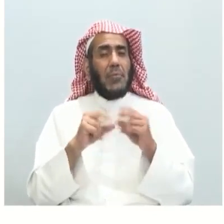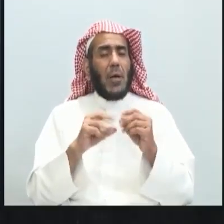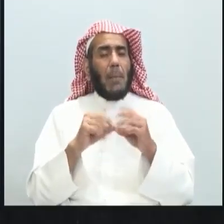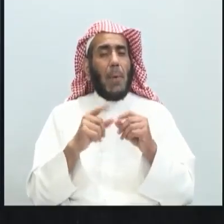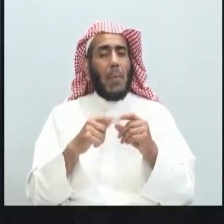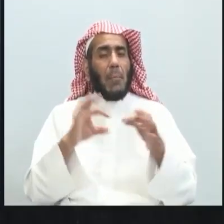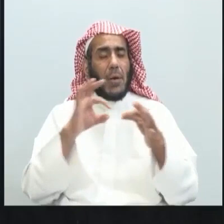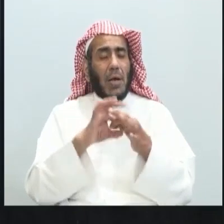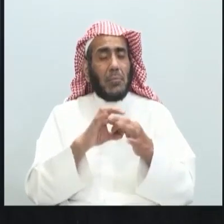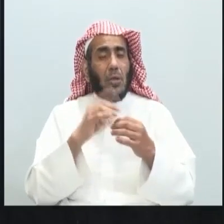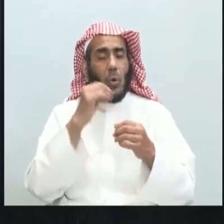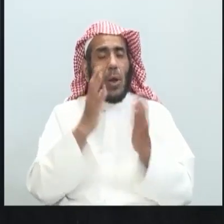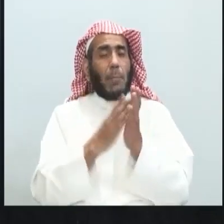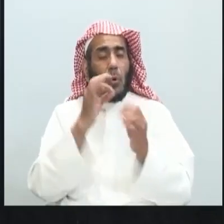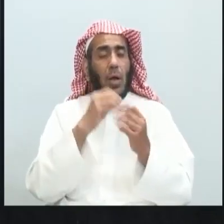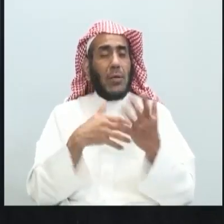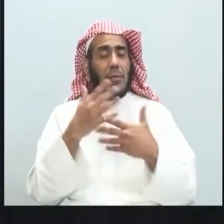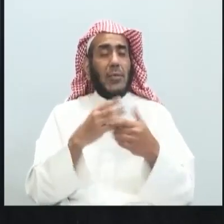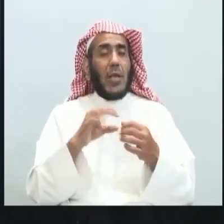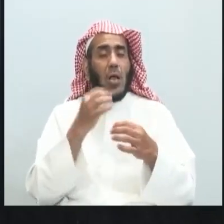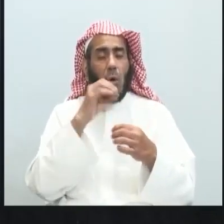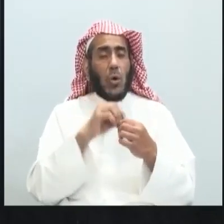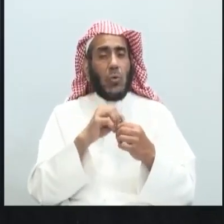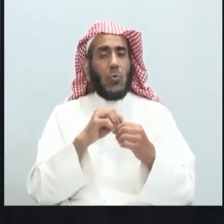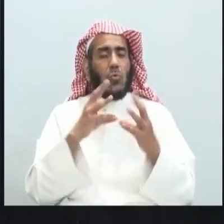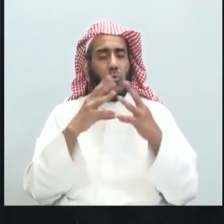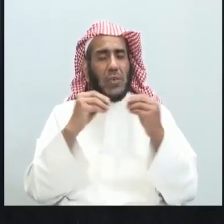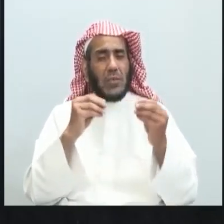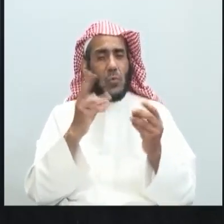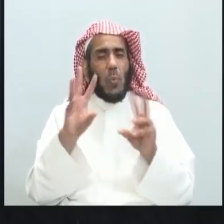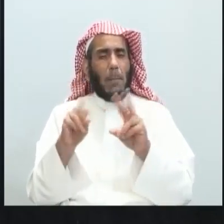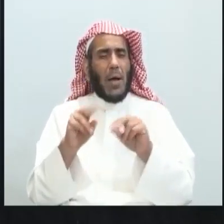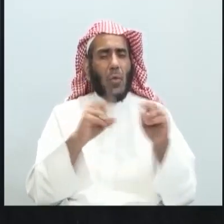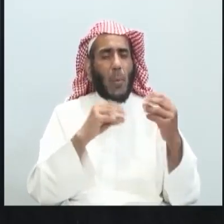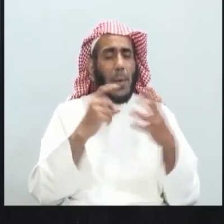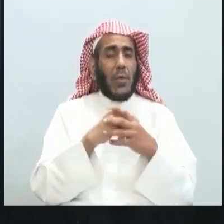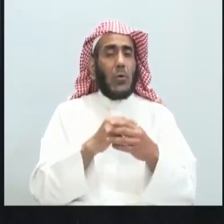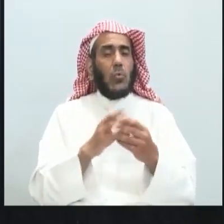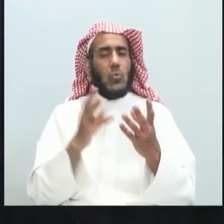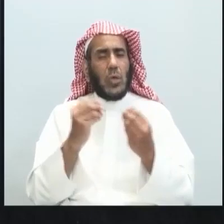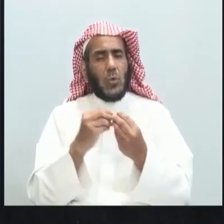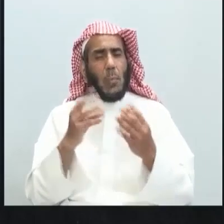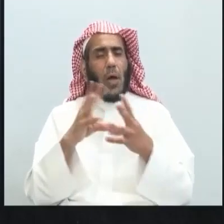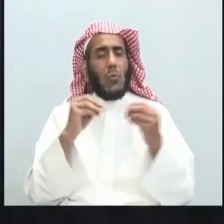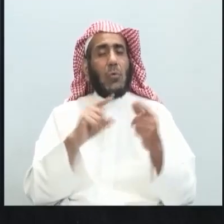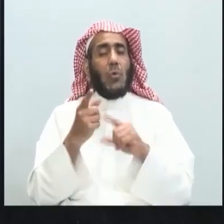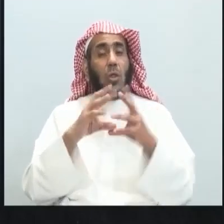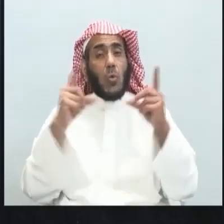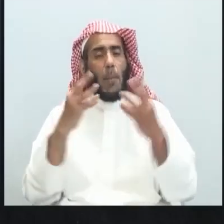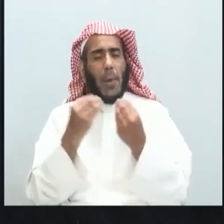من باب ربط القران بالقران لان القران يفسر بعضه بعضا يصدق بعضه بعضا فعندنا